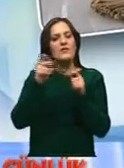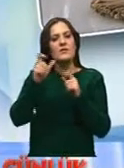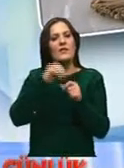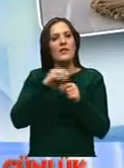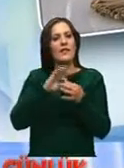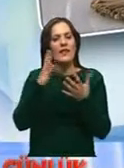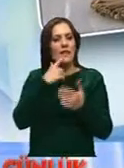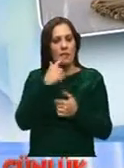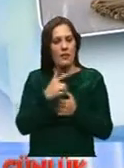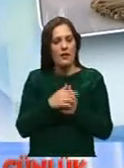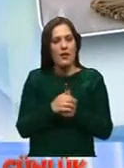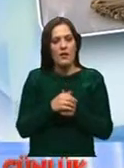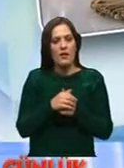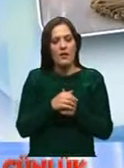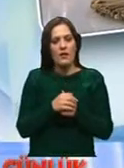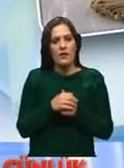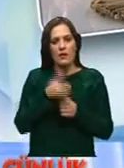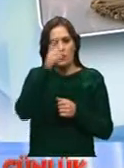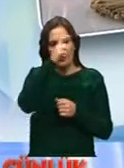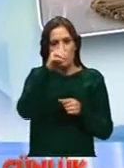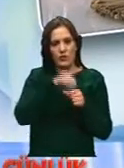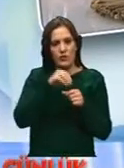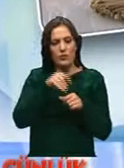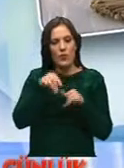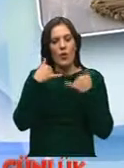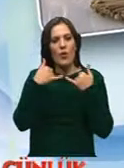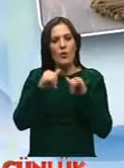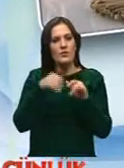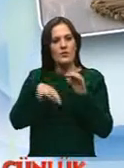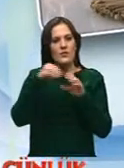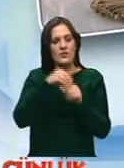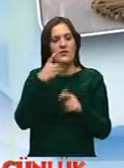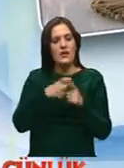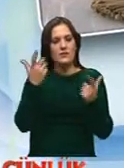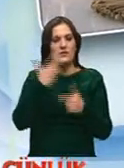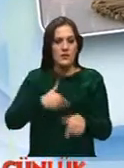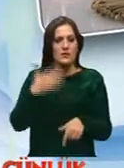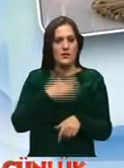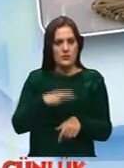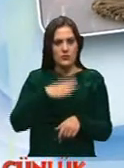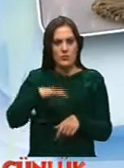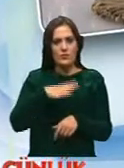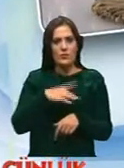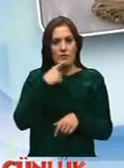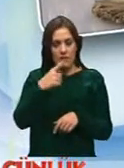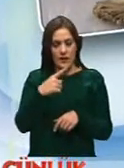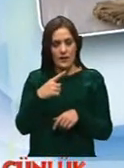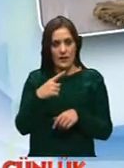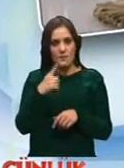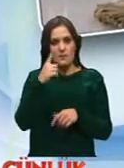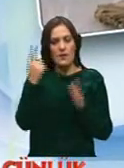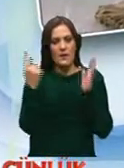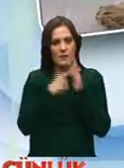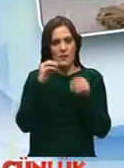nedir? Global Game Jam nedir? Bu hani Türkiye'de bu oyun sektörünü geliştirmek, sevdirmek istiyoruz ve dediğimiz